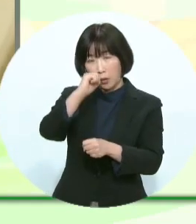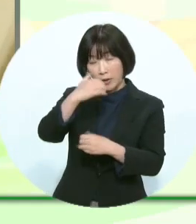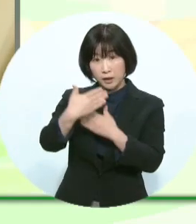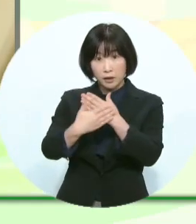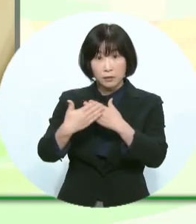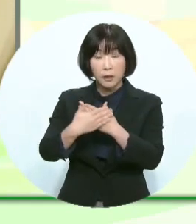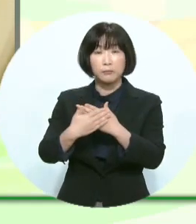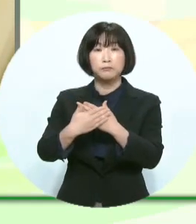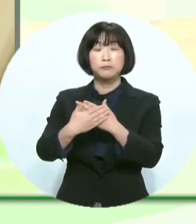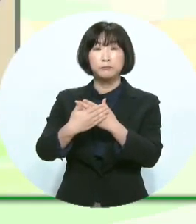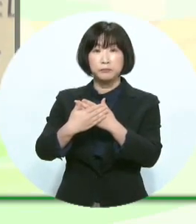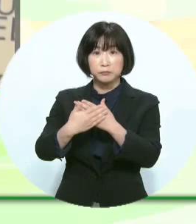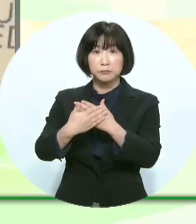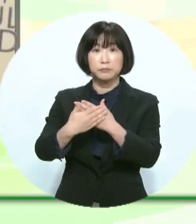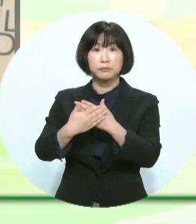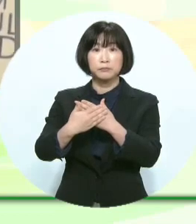や